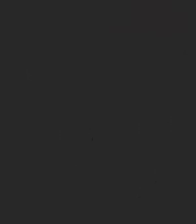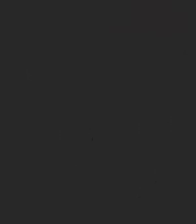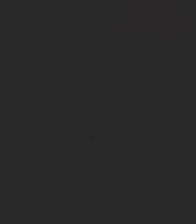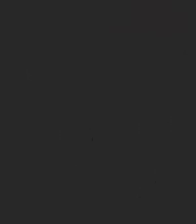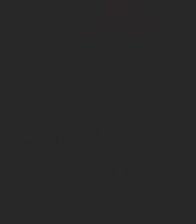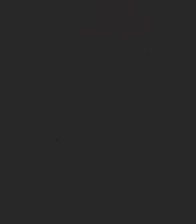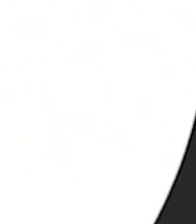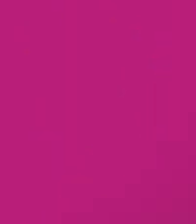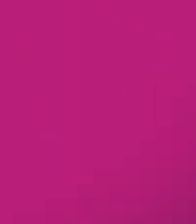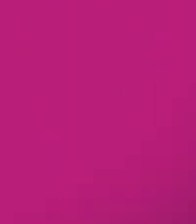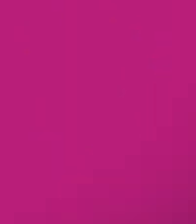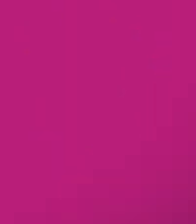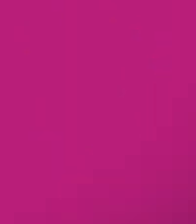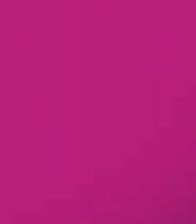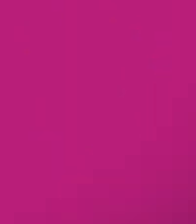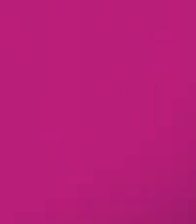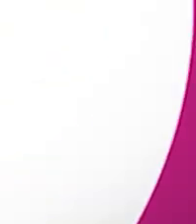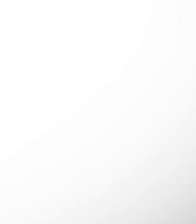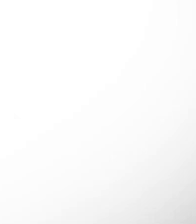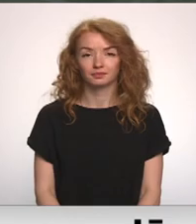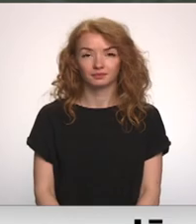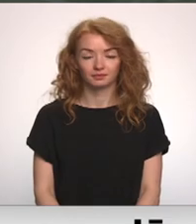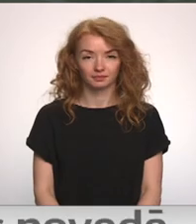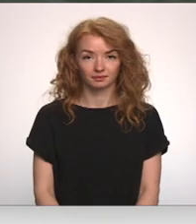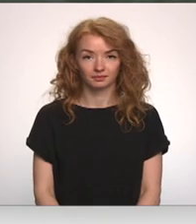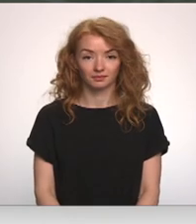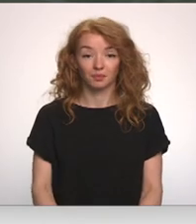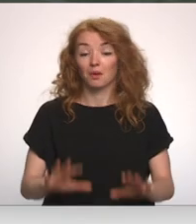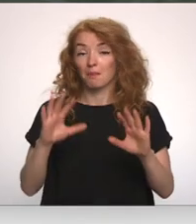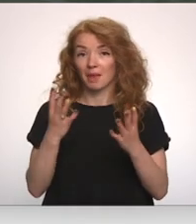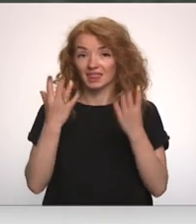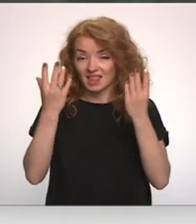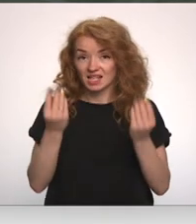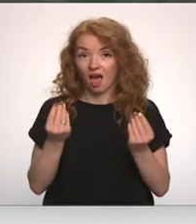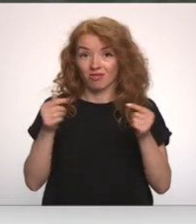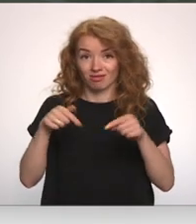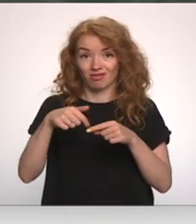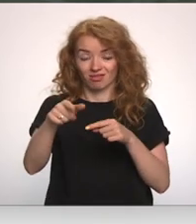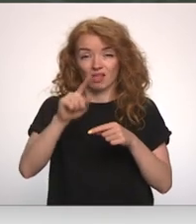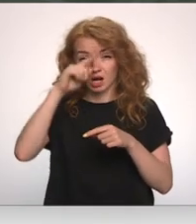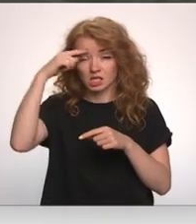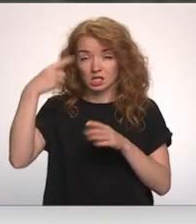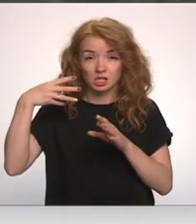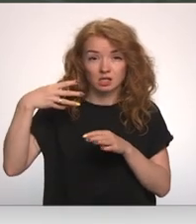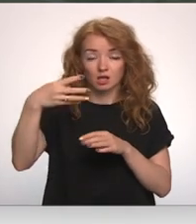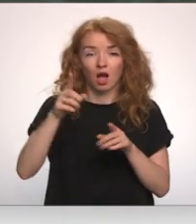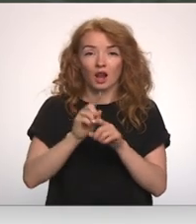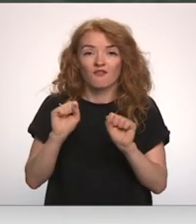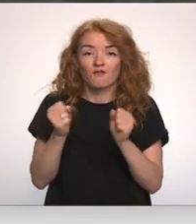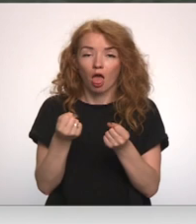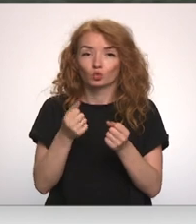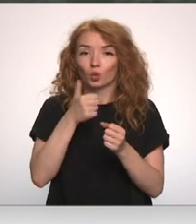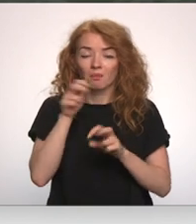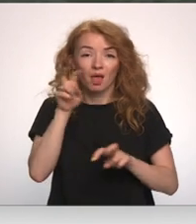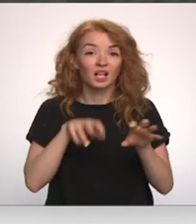Re! Viss ēters ir te! Dienās, kad tiek pārspēti karstuma rekordi, ēnu un vēsu ūdeni meklē arī